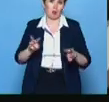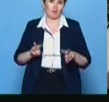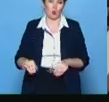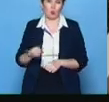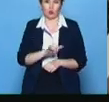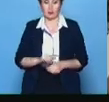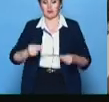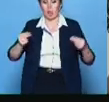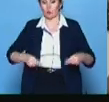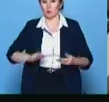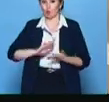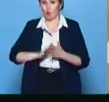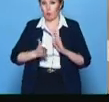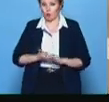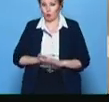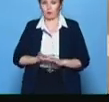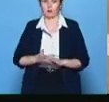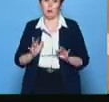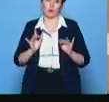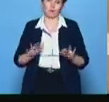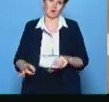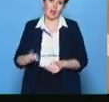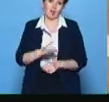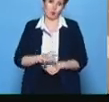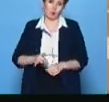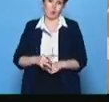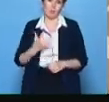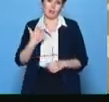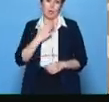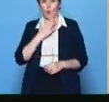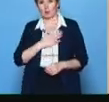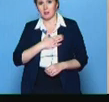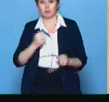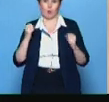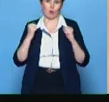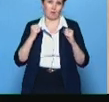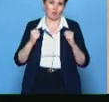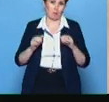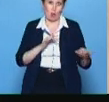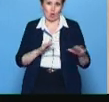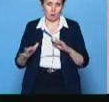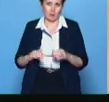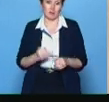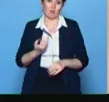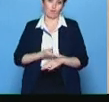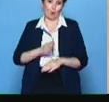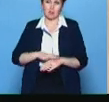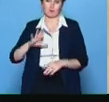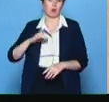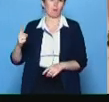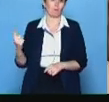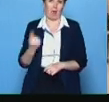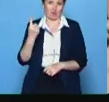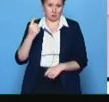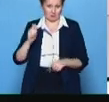заключило соглашение с инвесторами на проведение в республике 5 любительских спортивных мероприятий. Турнир в Воткинске стал первым в этом плане.